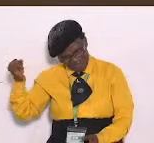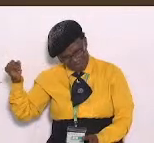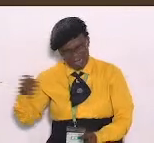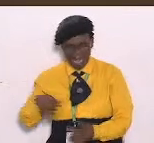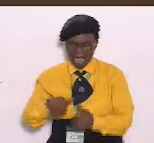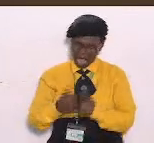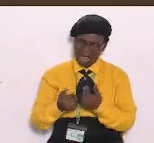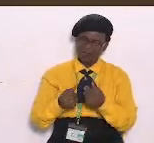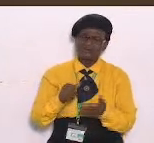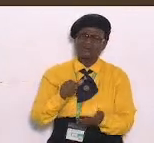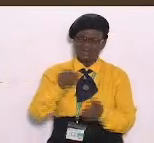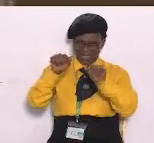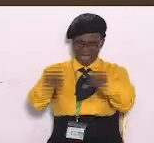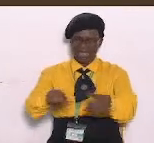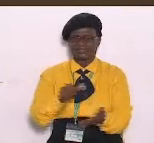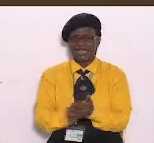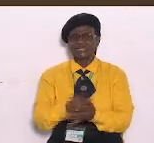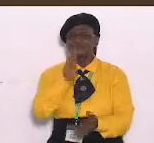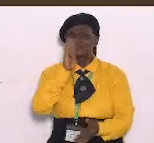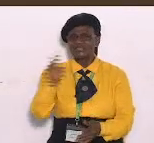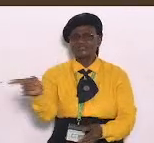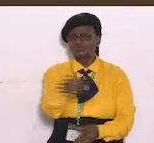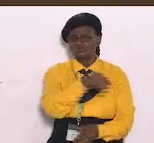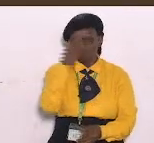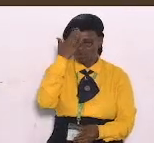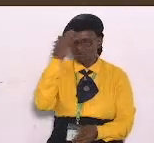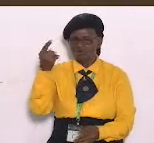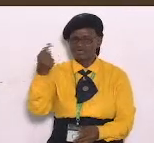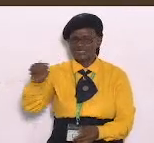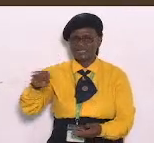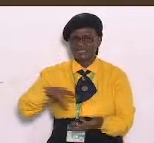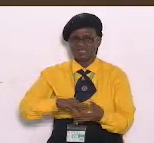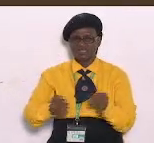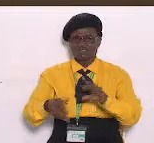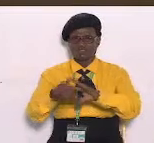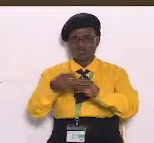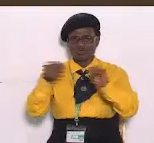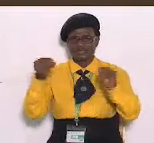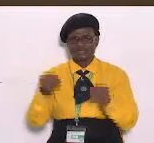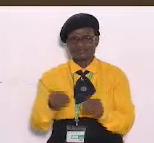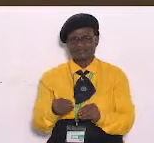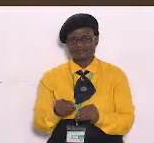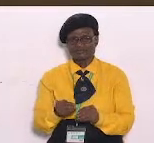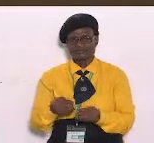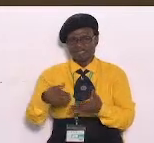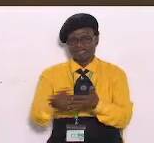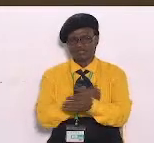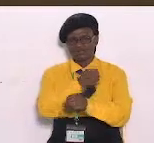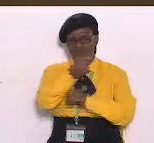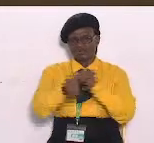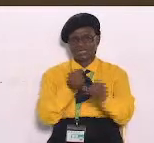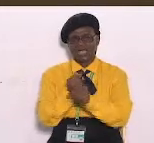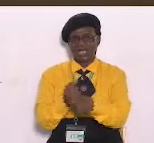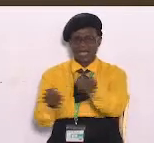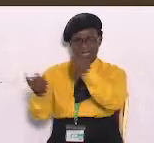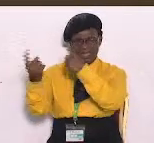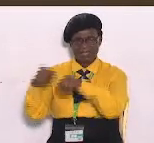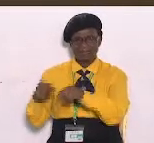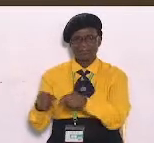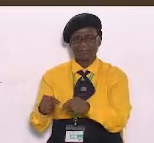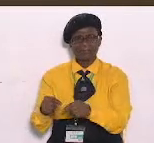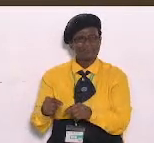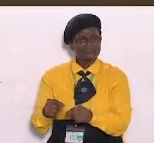s'imagin en disant à eux comment cela pourrait se produire et l'année nouvelle est